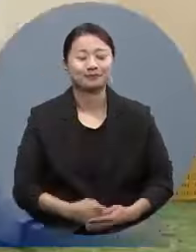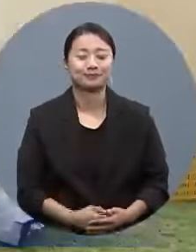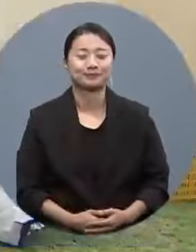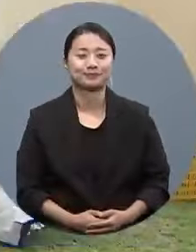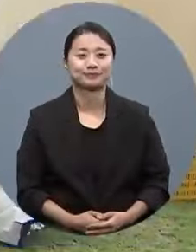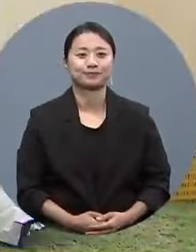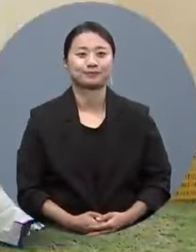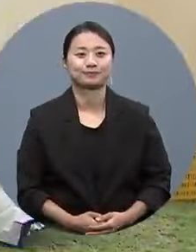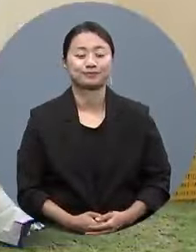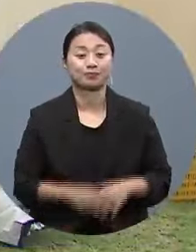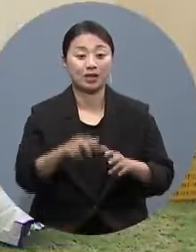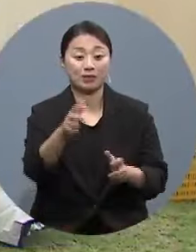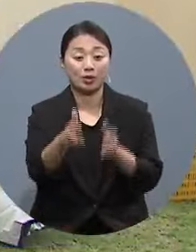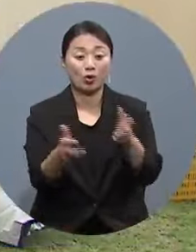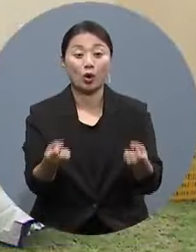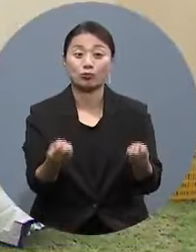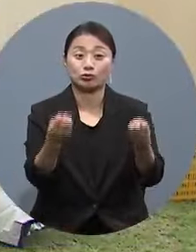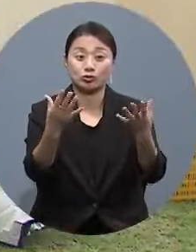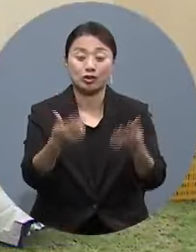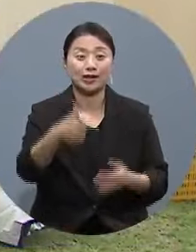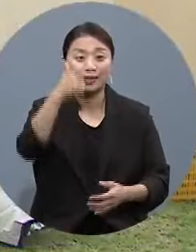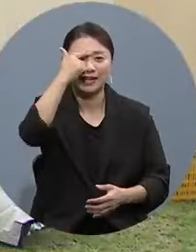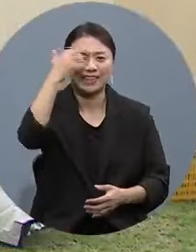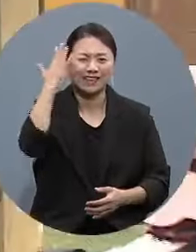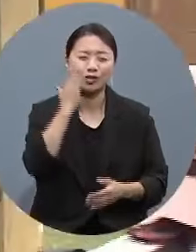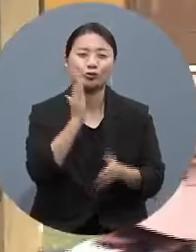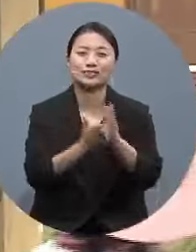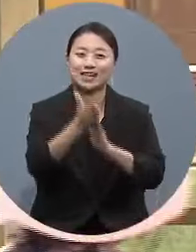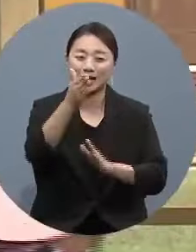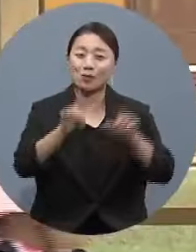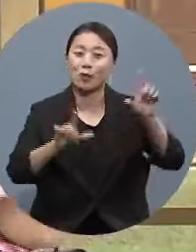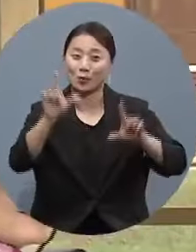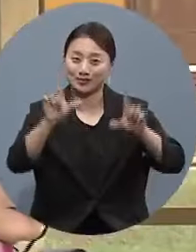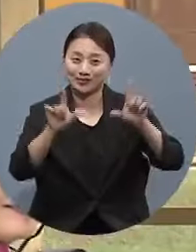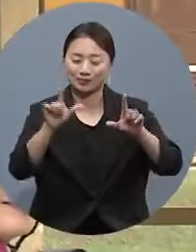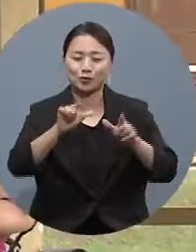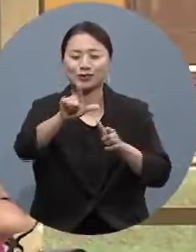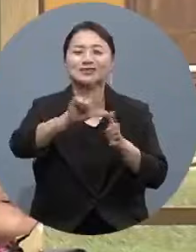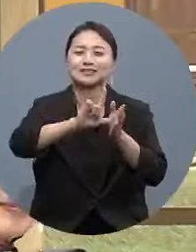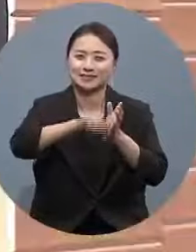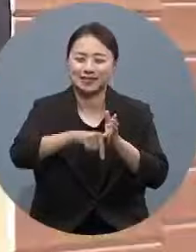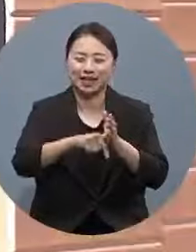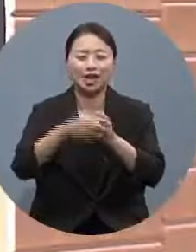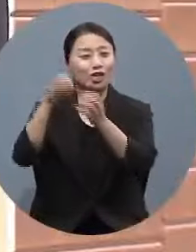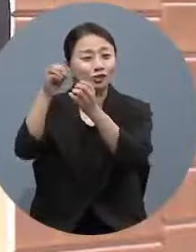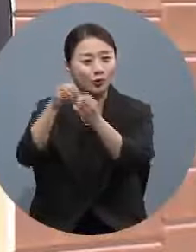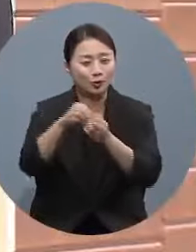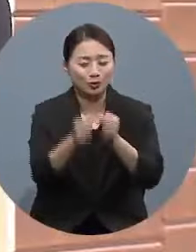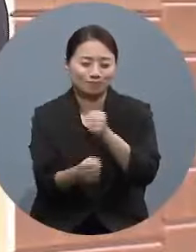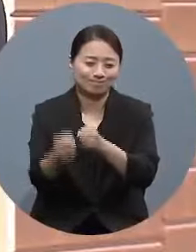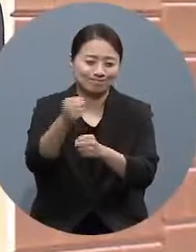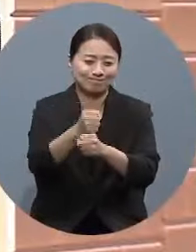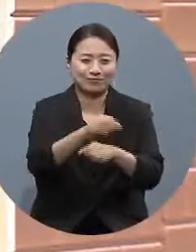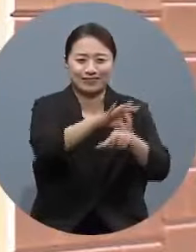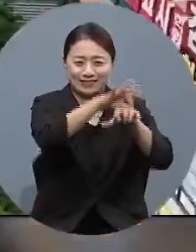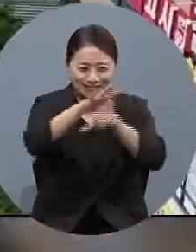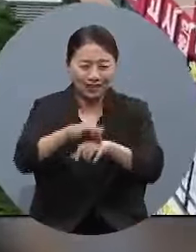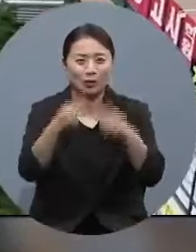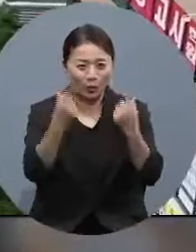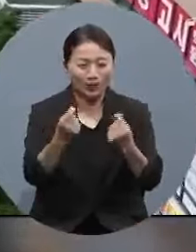같습니다. 이번 공업축제는 옛 공업도시 울산의 모습과 당시 공업축제의 전통을 되살리는 데